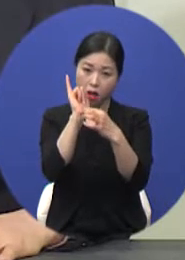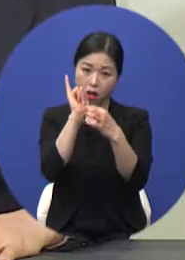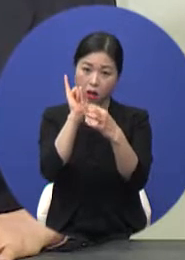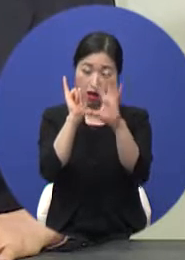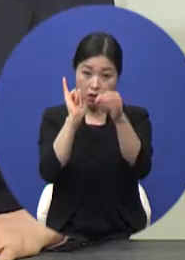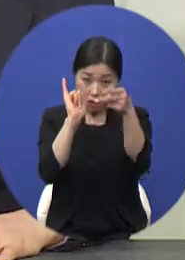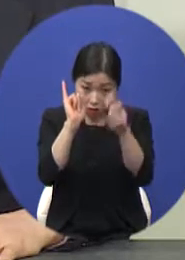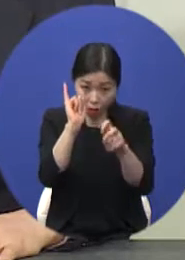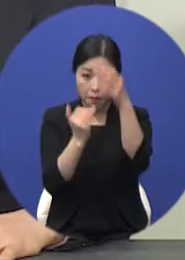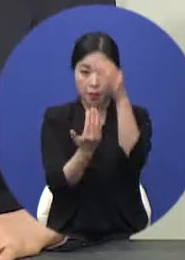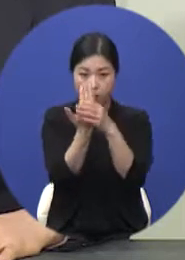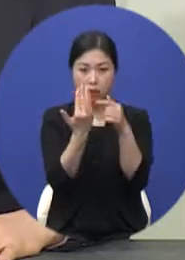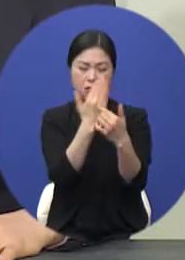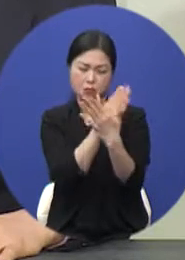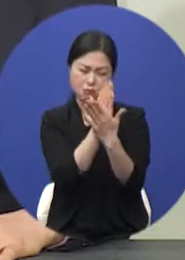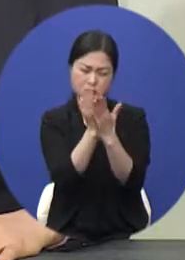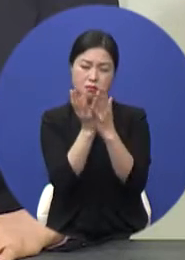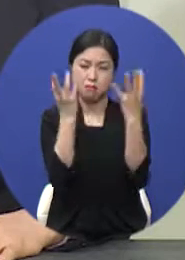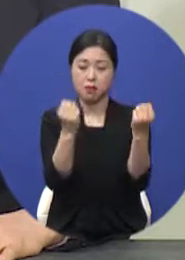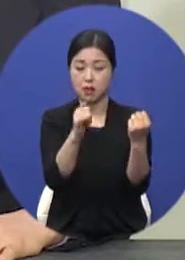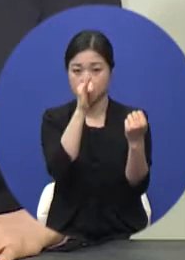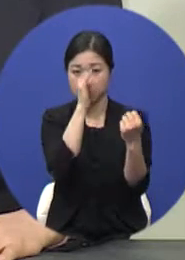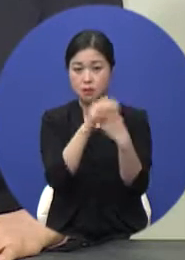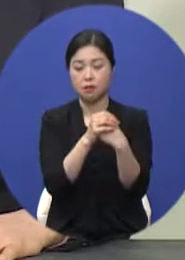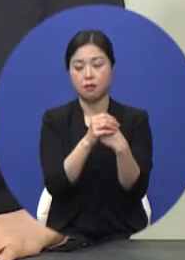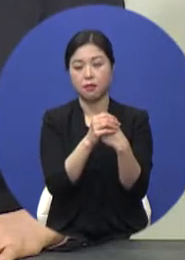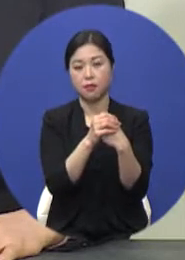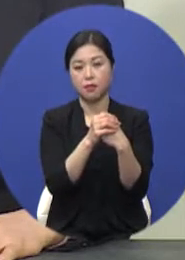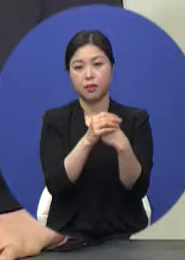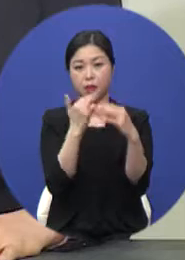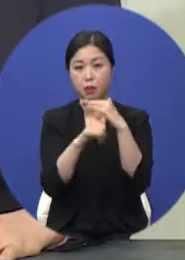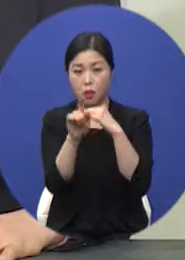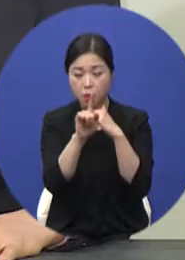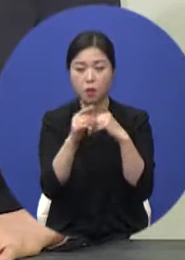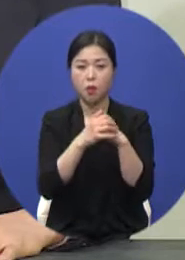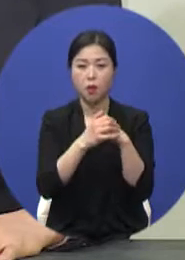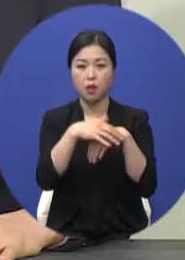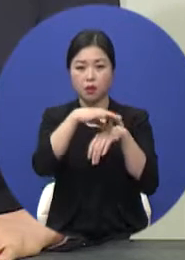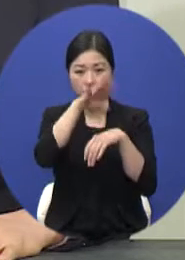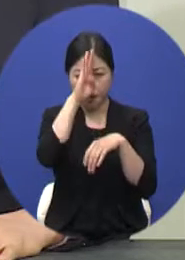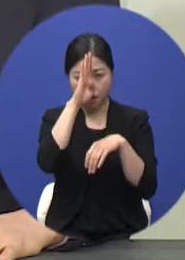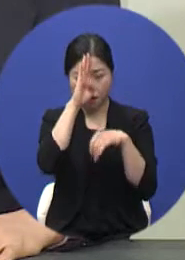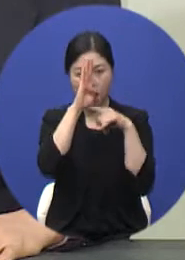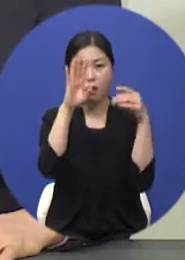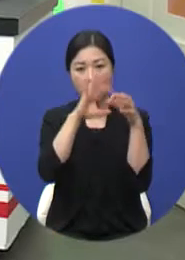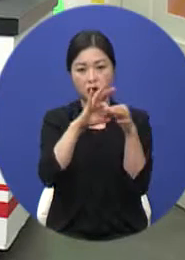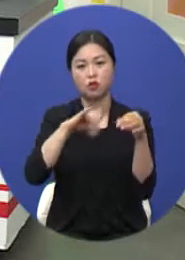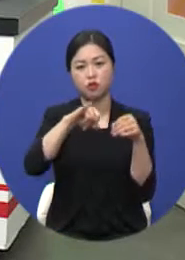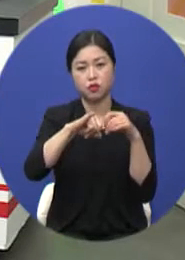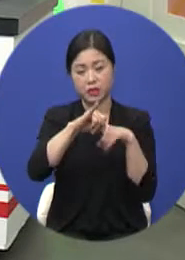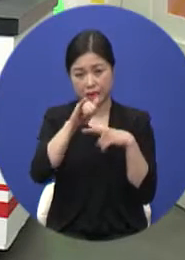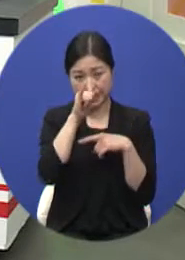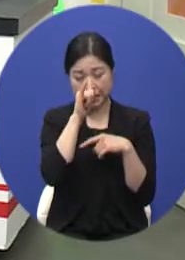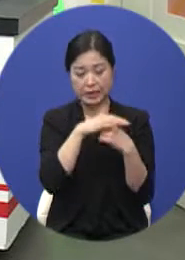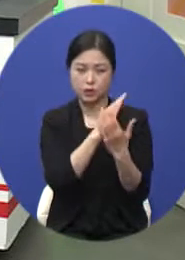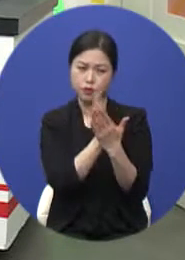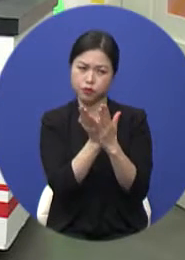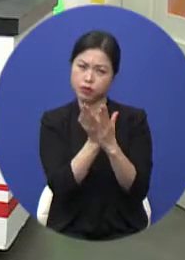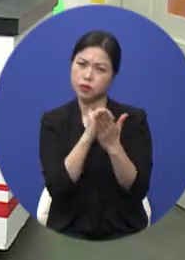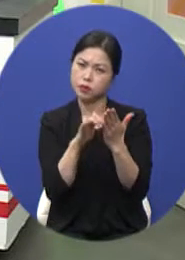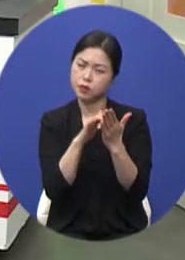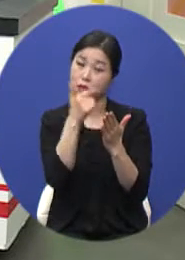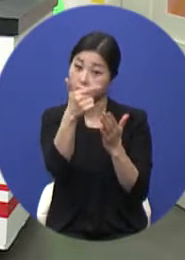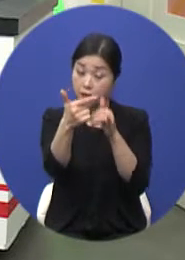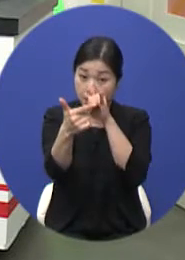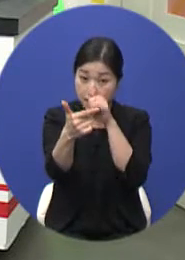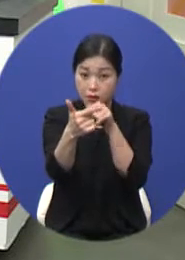균이 굉장히 많아요. 그래서 이제 대표적으로 이제 우리가 성병이라고 하는 그 균들이 있는데 한 여섯 가지 균주가 있는데 그거